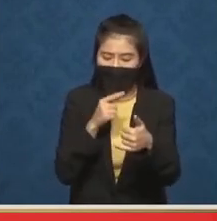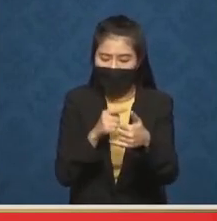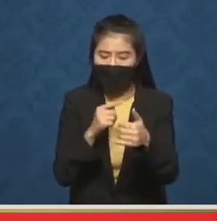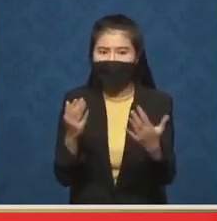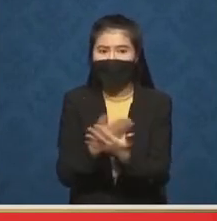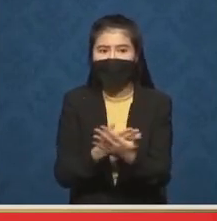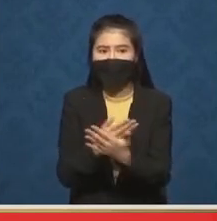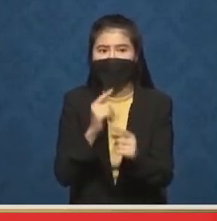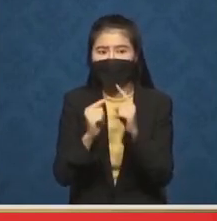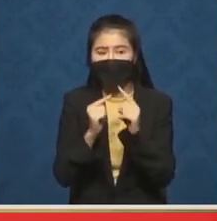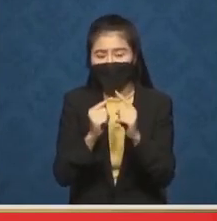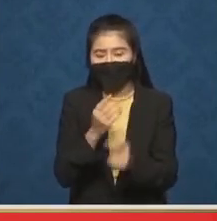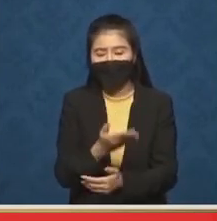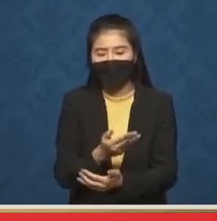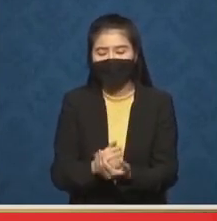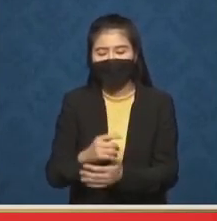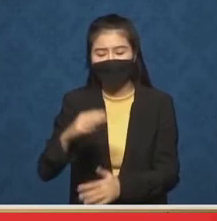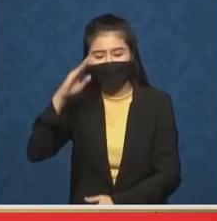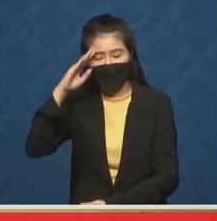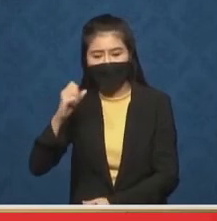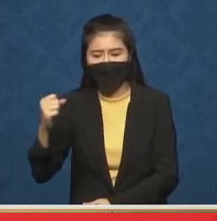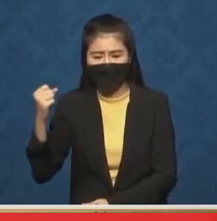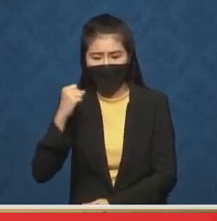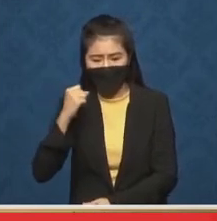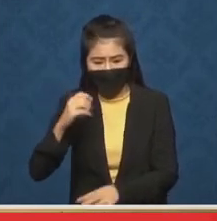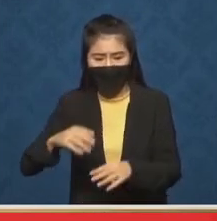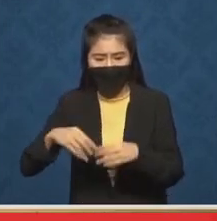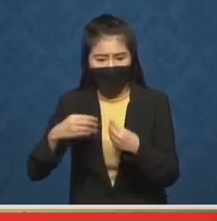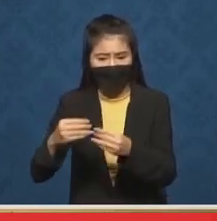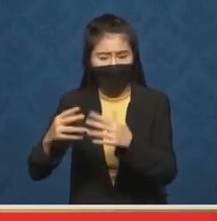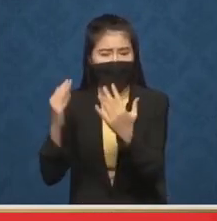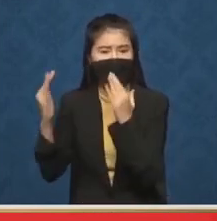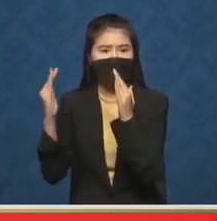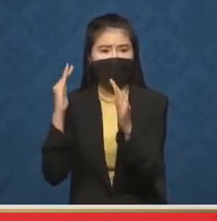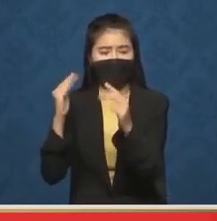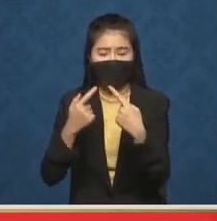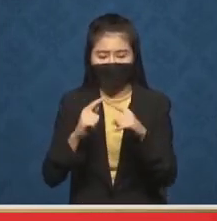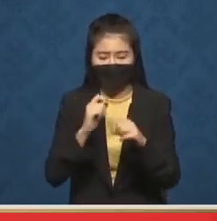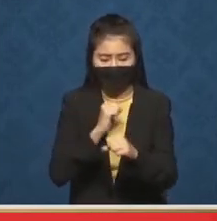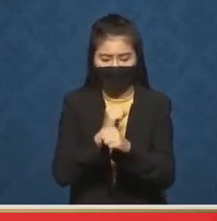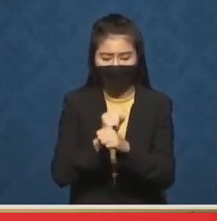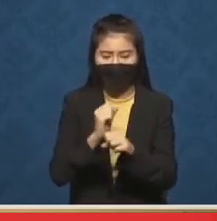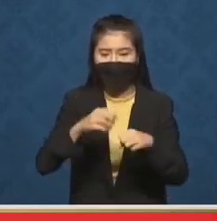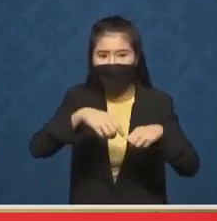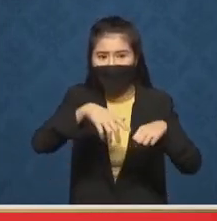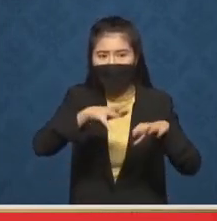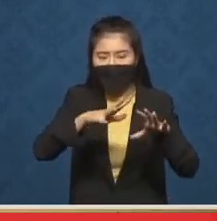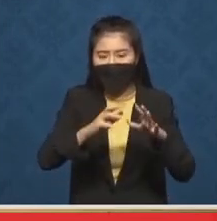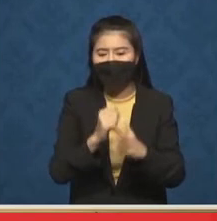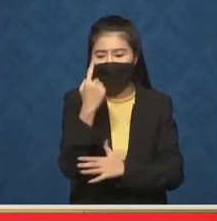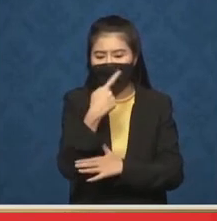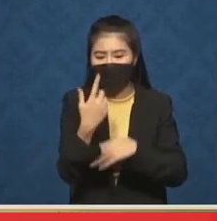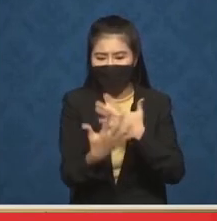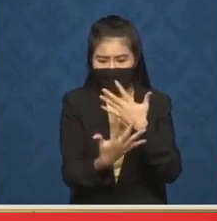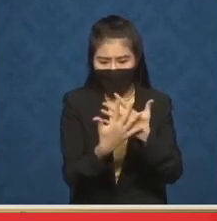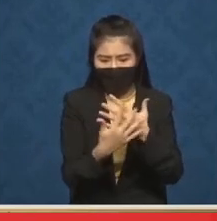ิธีการท่านเี่ เรารู้วามันยาก แต่สิ่งที่ท่านคุจะตองทำ คือปล่อยบคคลที่ถูกกบกุม